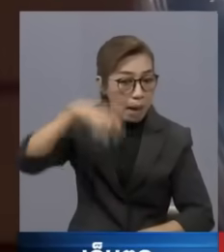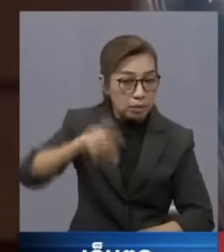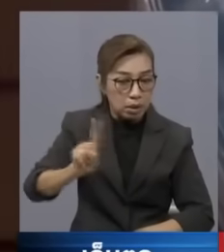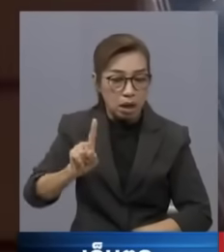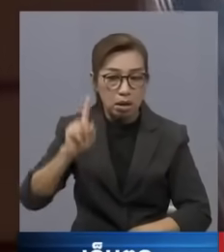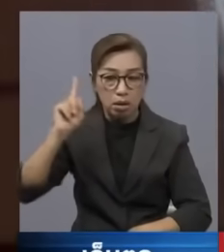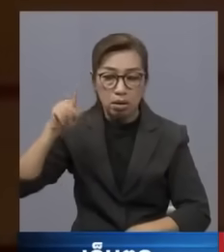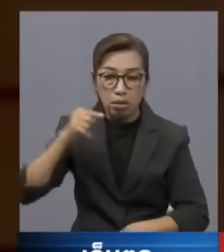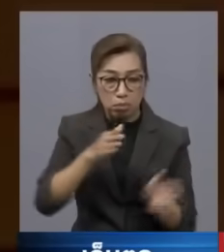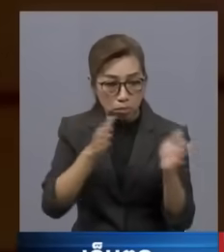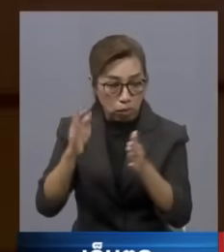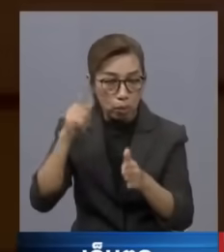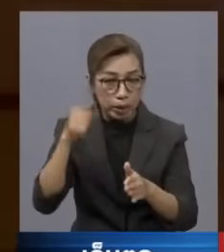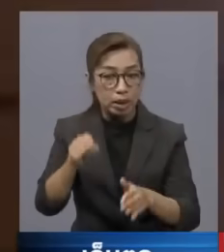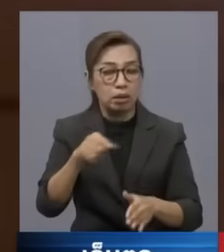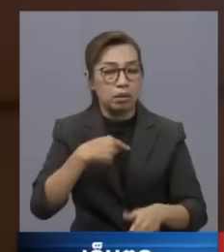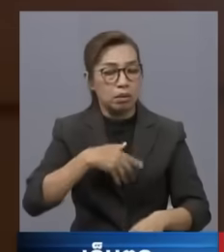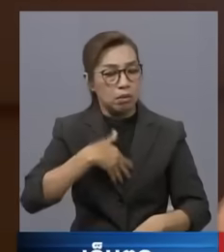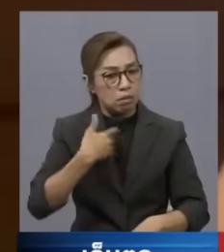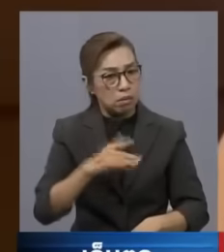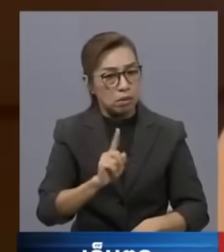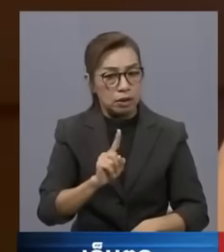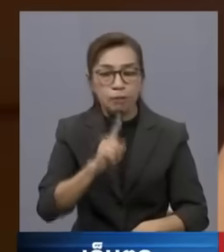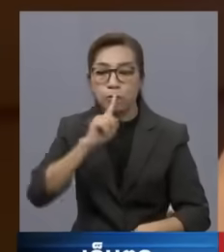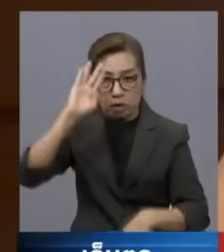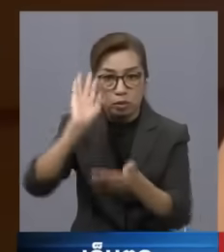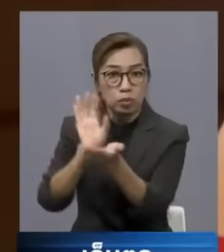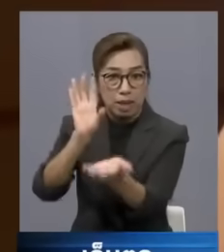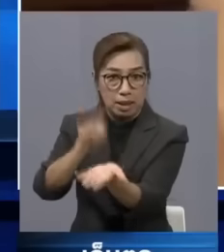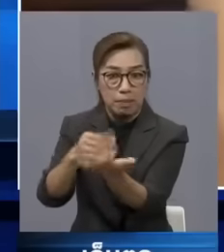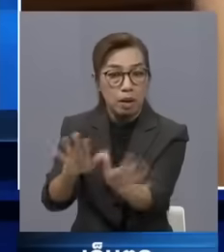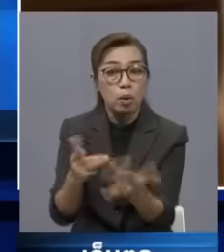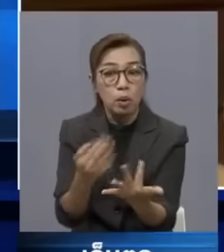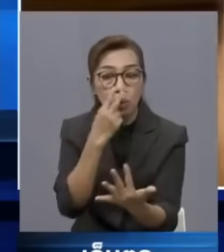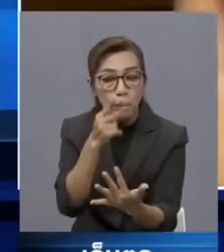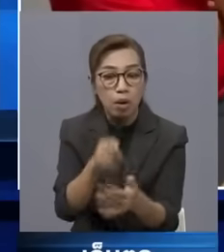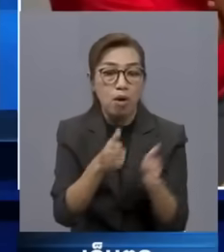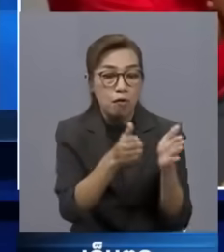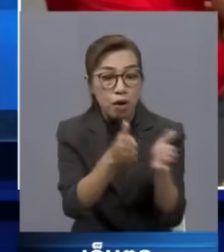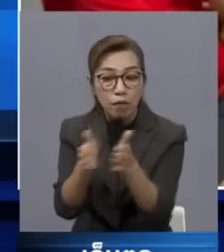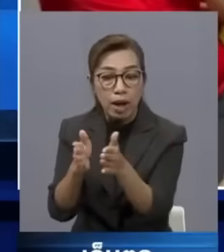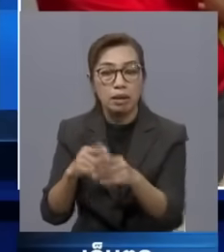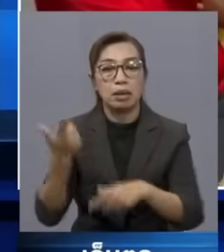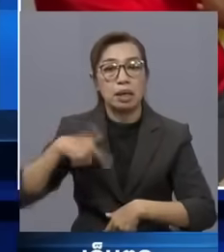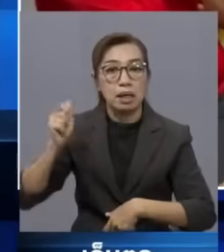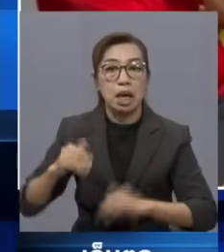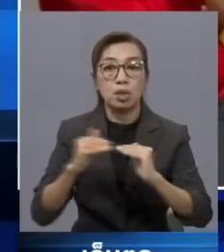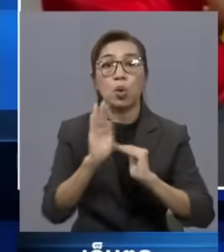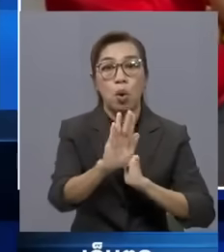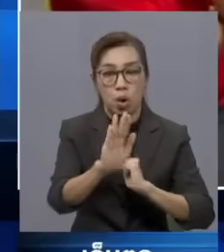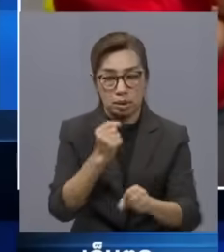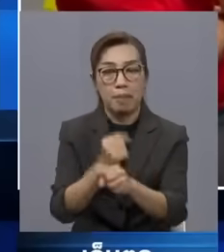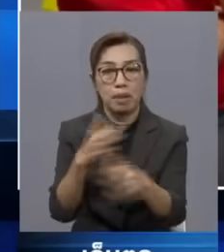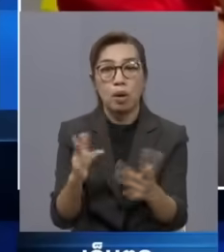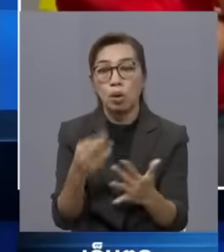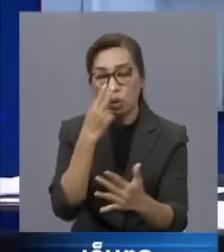มันก็มีไปพาดพิงด้วยพอสมควรนะครับอันนี้ก็ต้องรอดูตามกระบวนการว่าแต่ละฝ่ายก็ใช้สิทธิ์ทางศาลไปเรียบร้อยแล้วก็เดี๋ยวคง